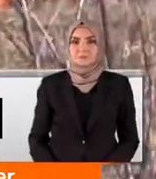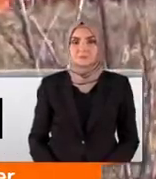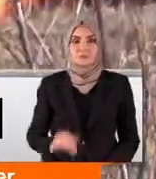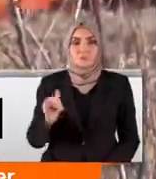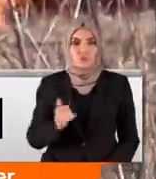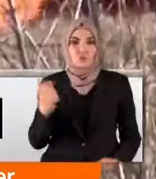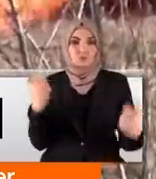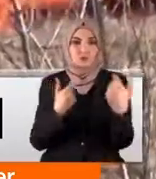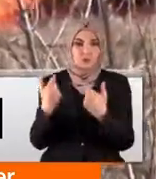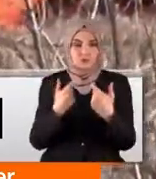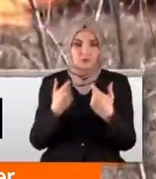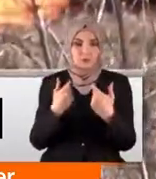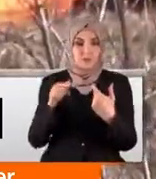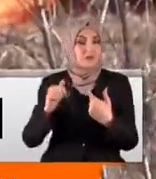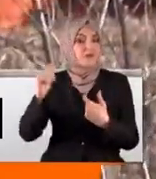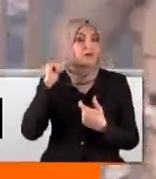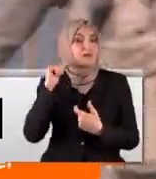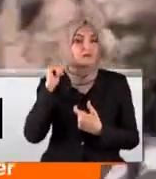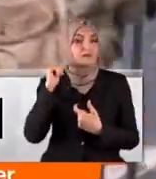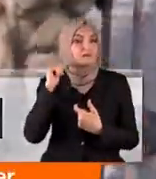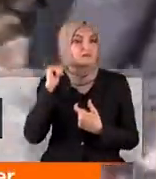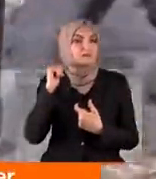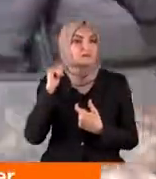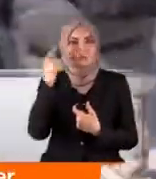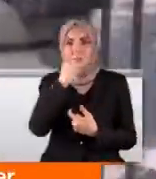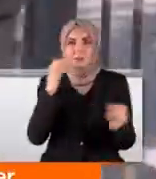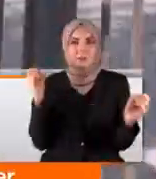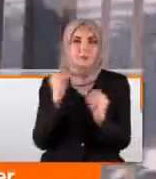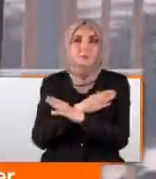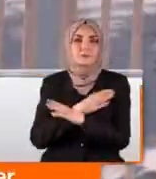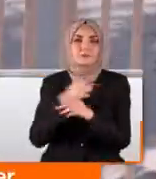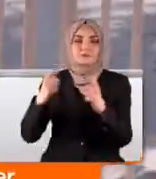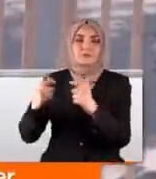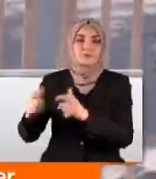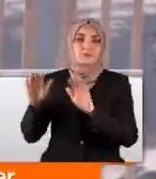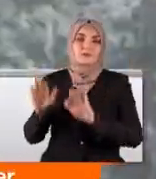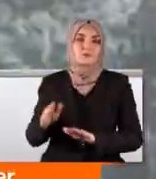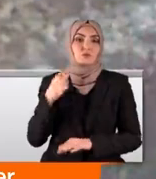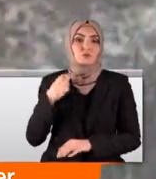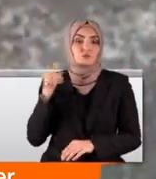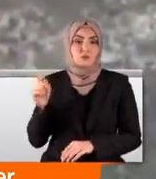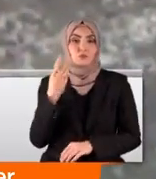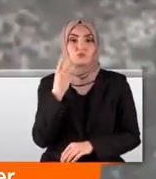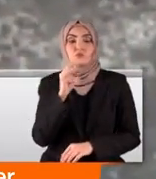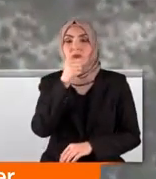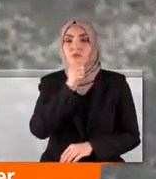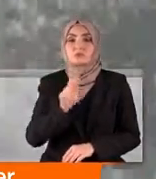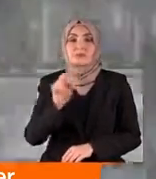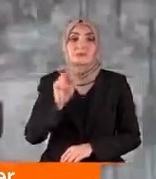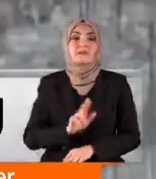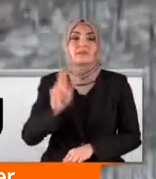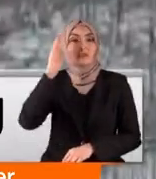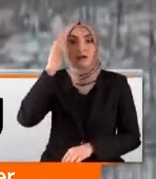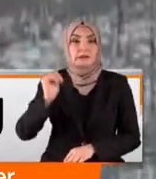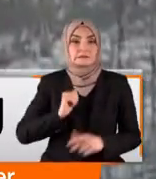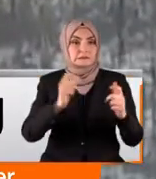Yoğun çatışma ardında tanınmaz hale gelen şehirler bırakıyor. Rusya 3687 askeri tesisi imha ettiğini duyurdu.